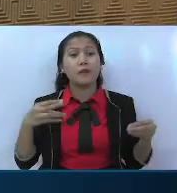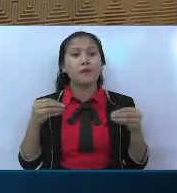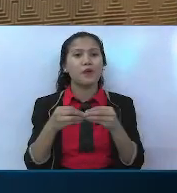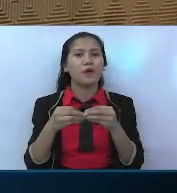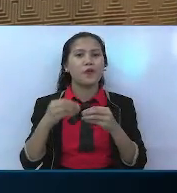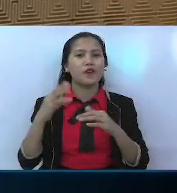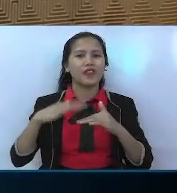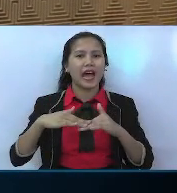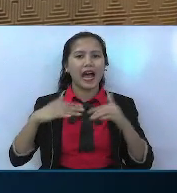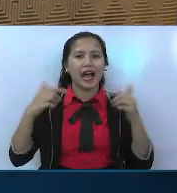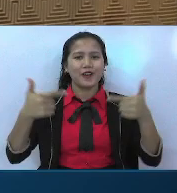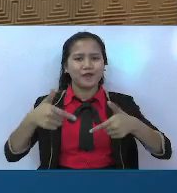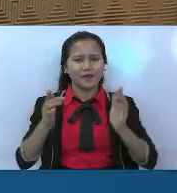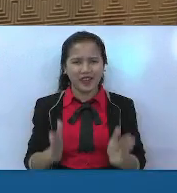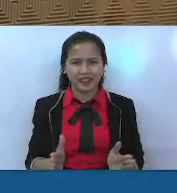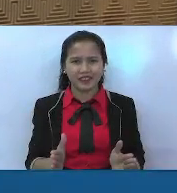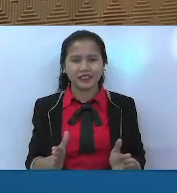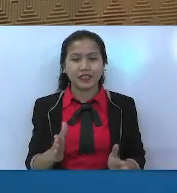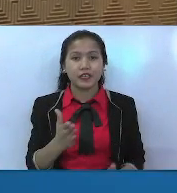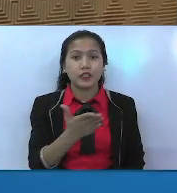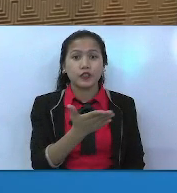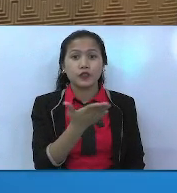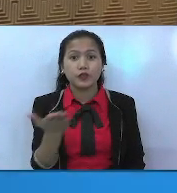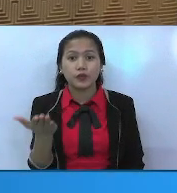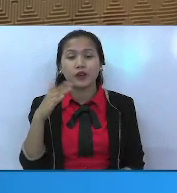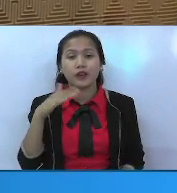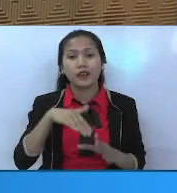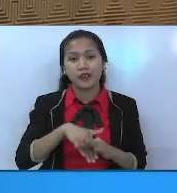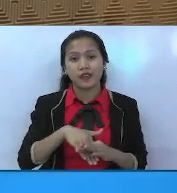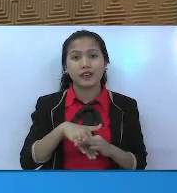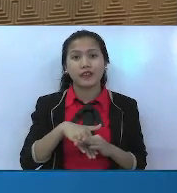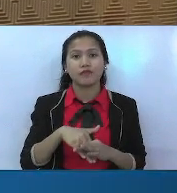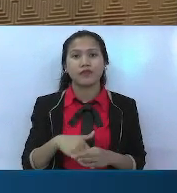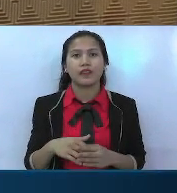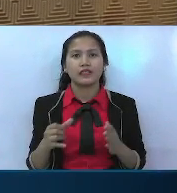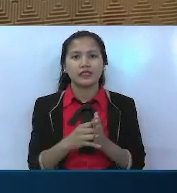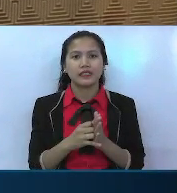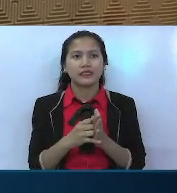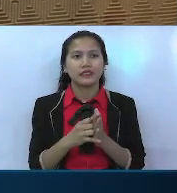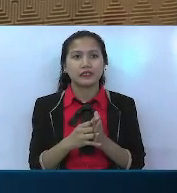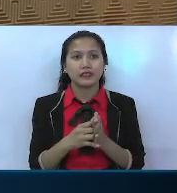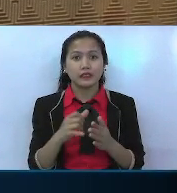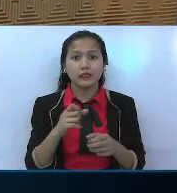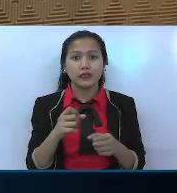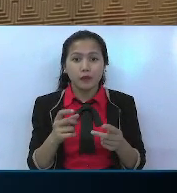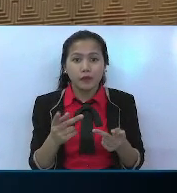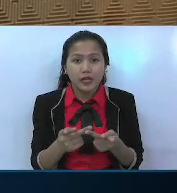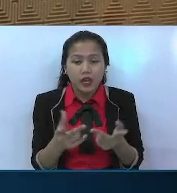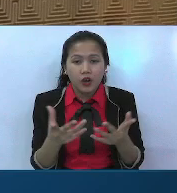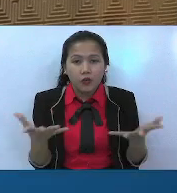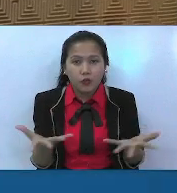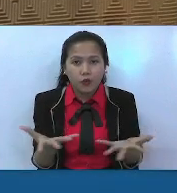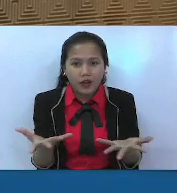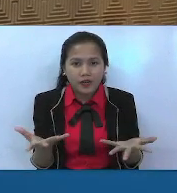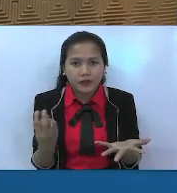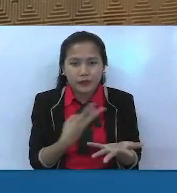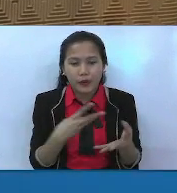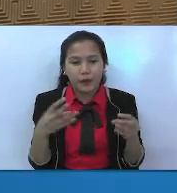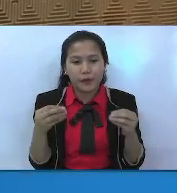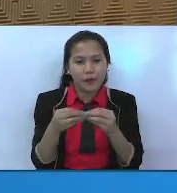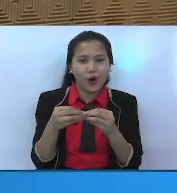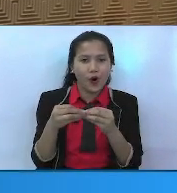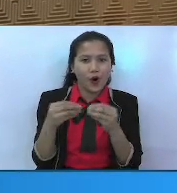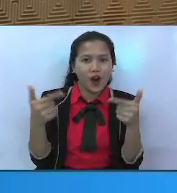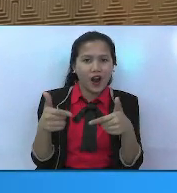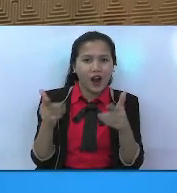You are in the position na kayo ay mas higit pa sa mandirigma because you are